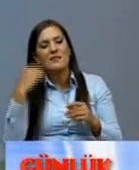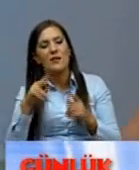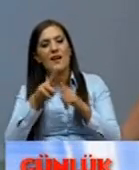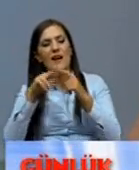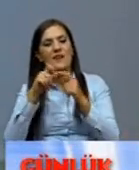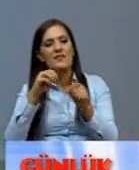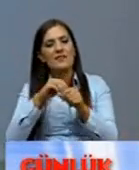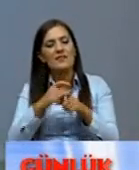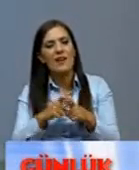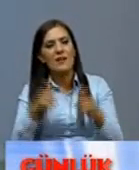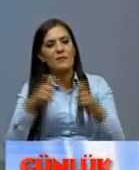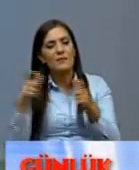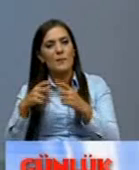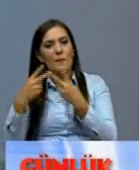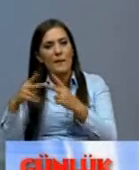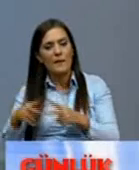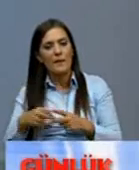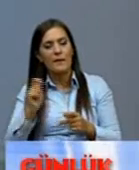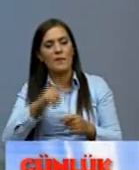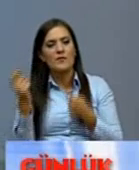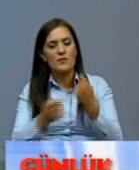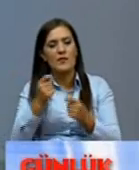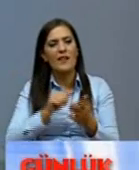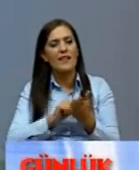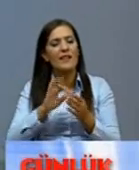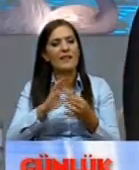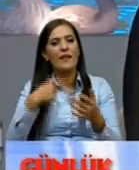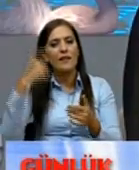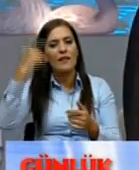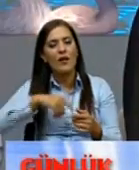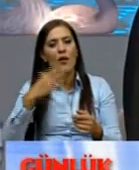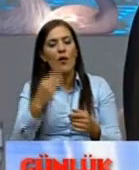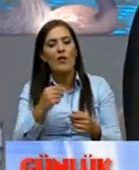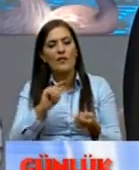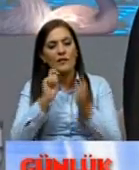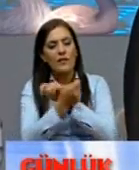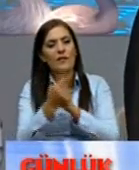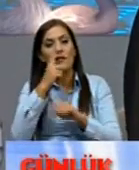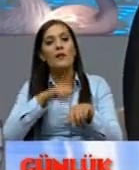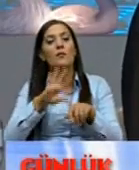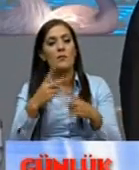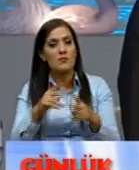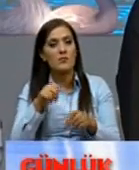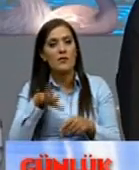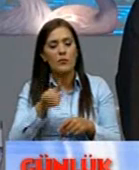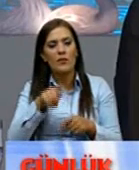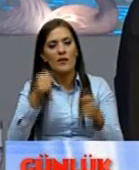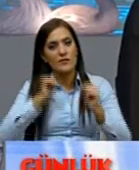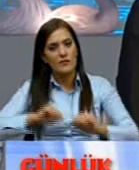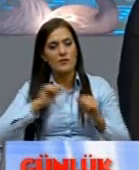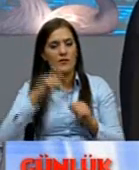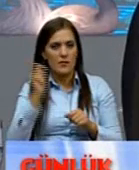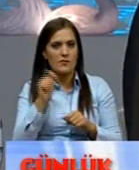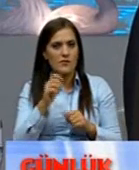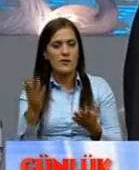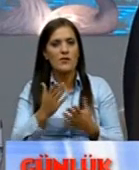kasları yeniden açmaya yönelik çalışmalar sayesinde ne şekiller alabileceğimize kendimiz bile inanamayabiliriz, evet, öyle değil mi? Kesinlikle bunlar çalışarak